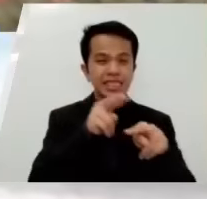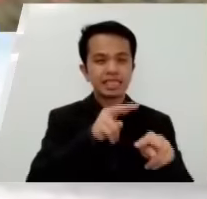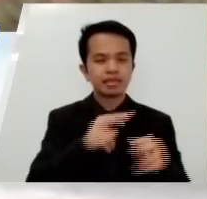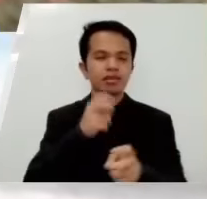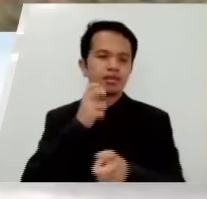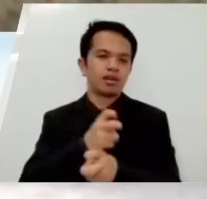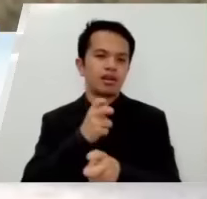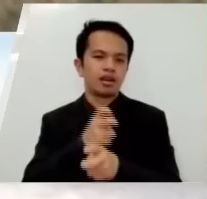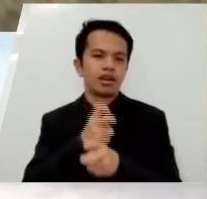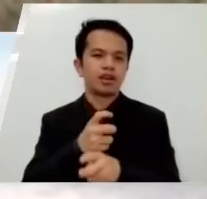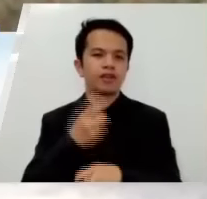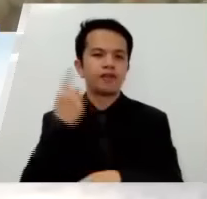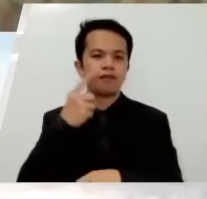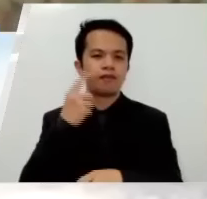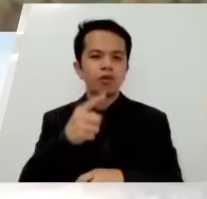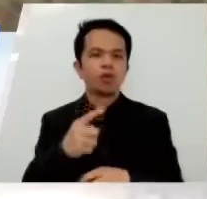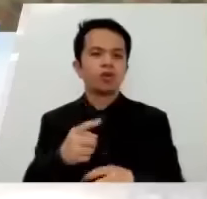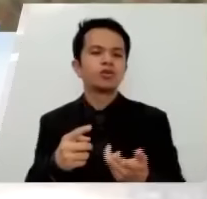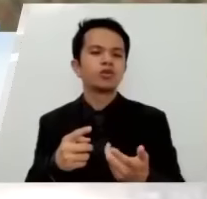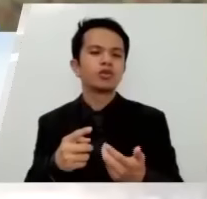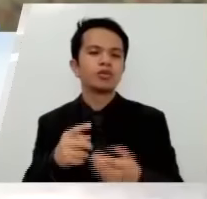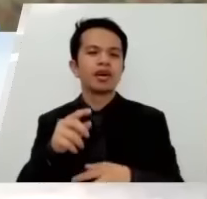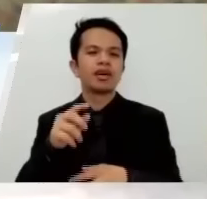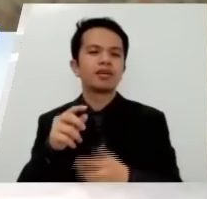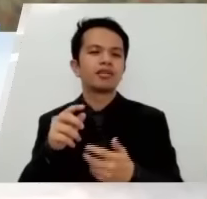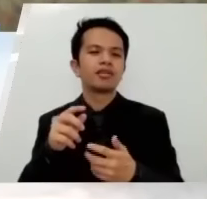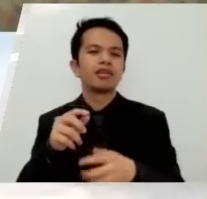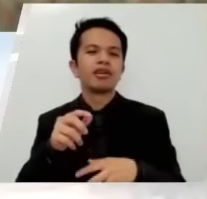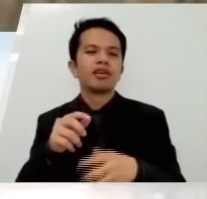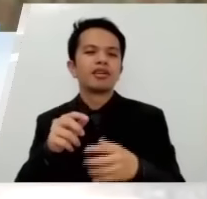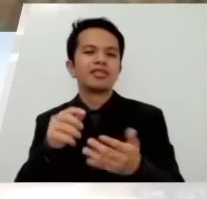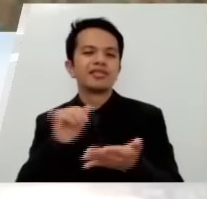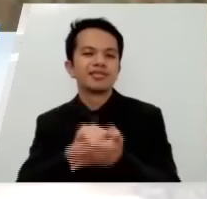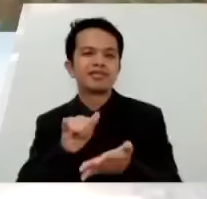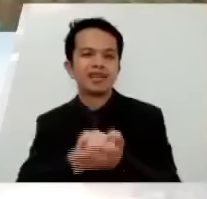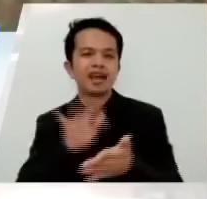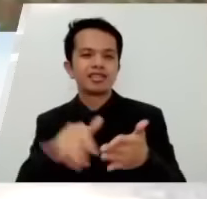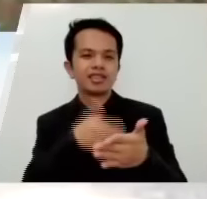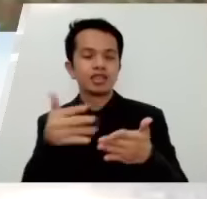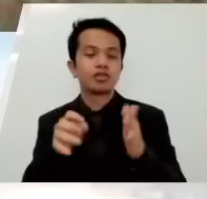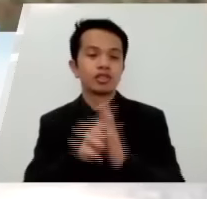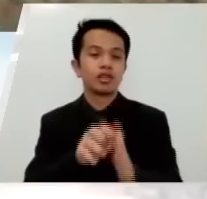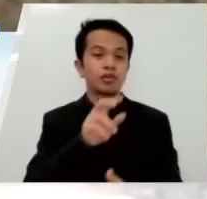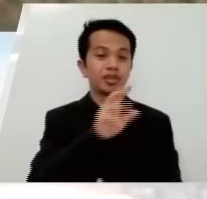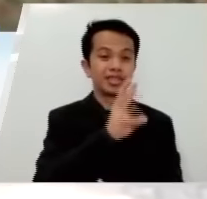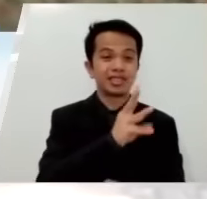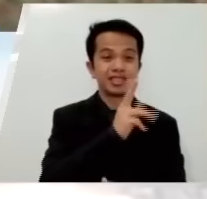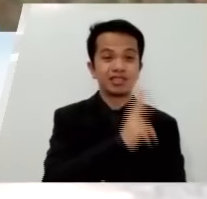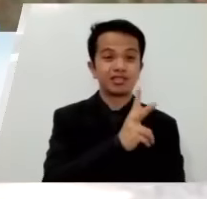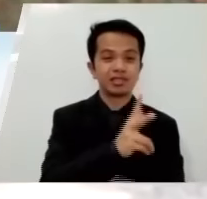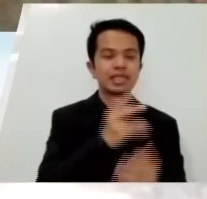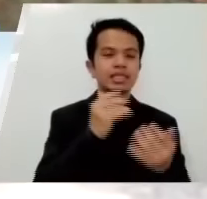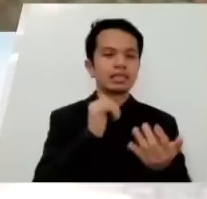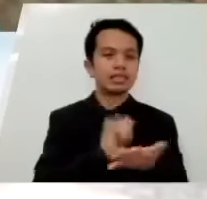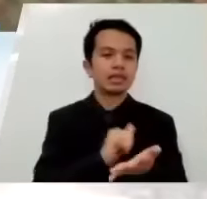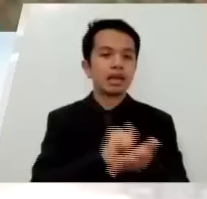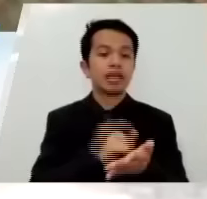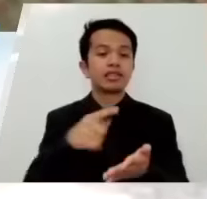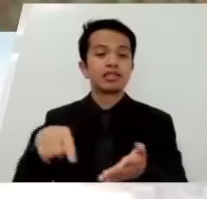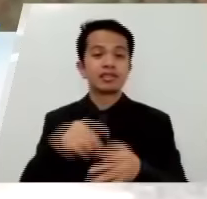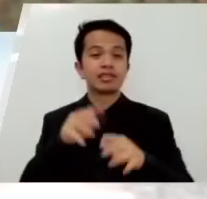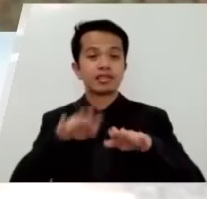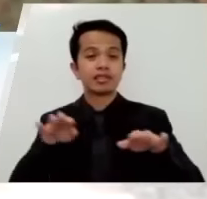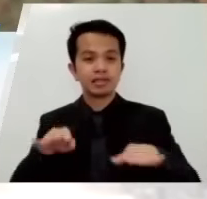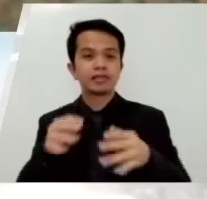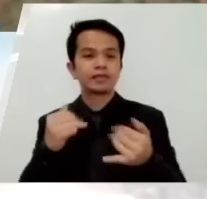asynchronous. So, ibig sabihin, sa oras na yon from 6:30, ito rin yung pagkakataon na yung mga bata ay nabibigyan ng